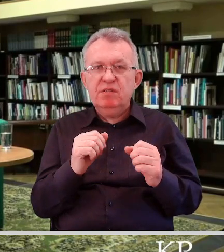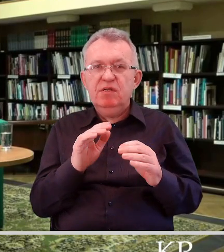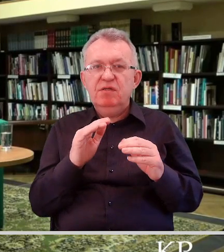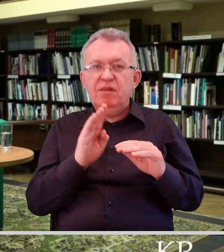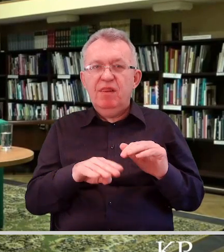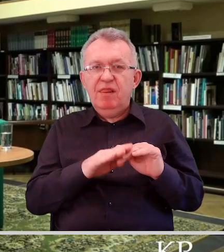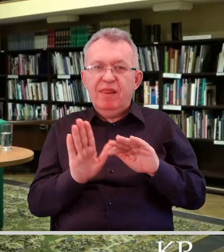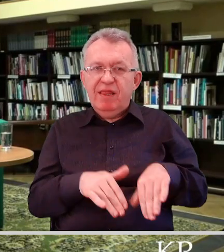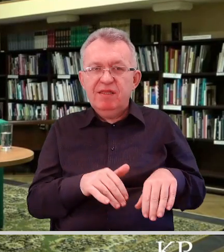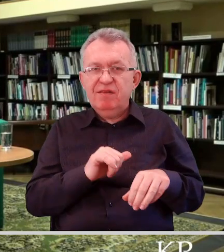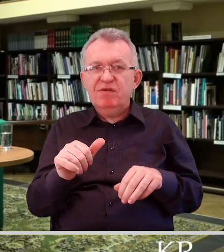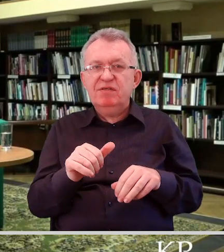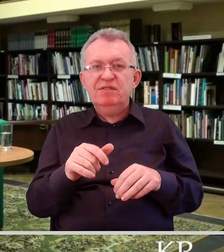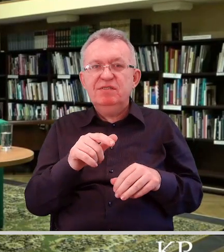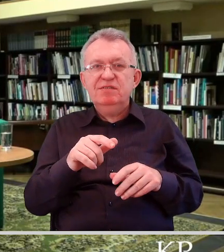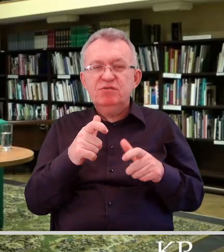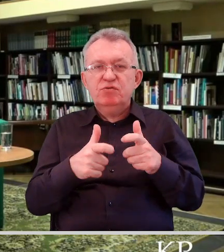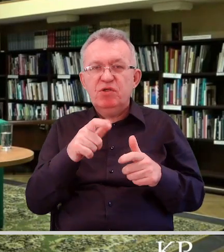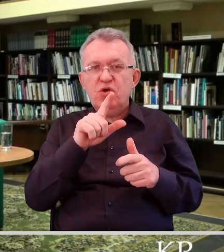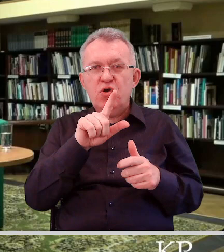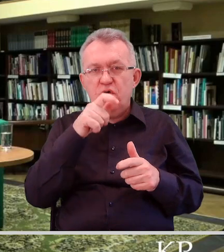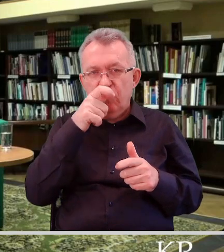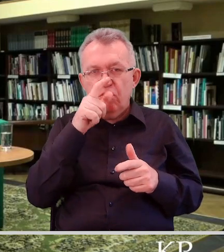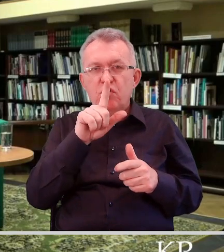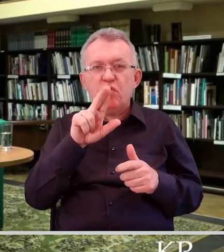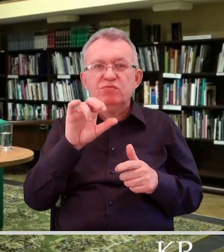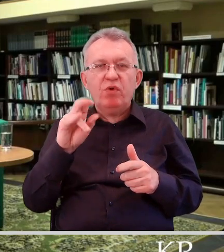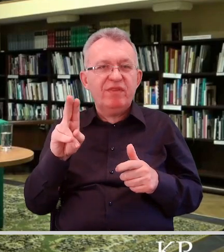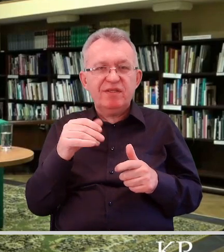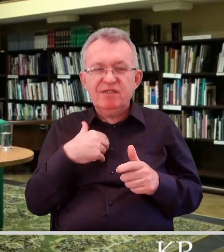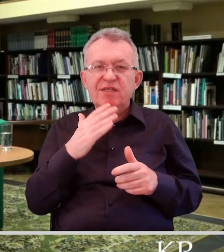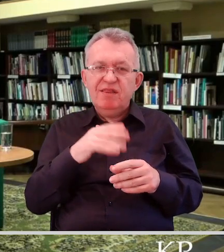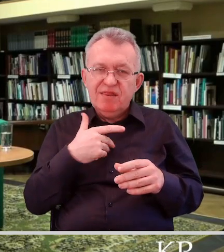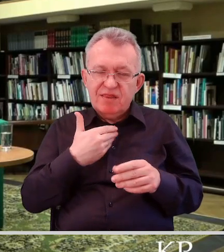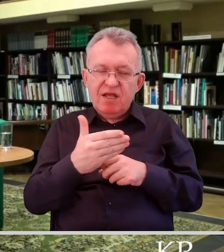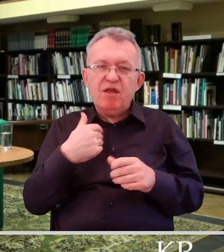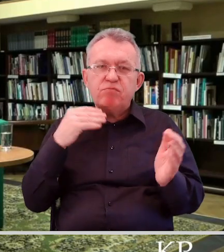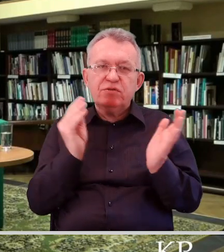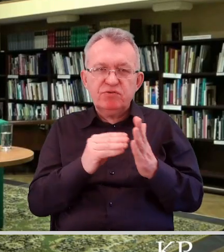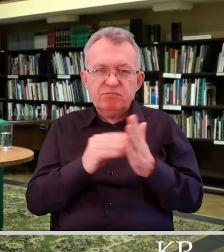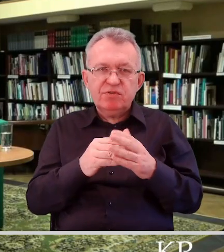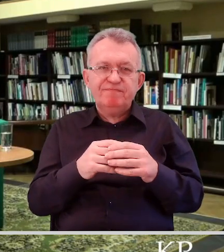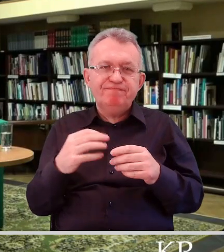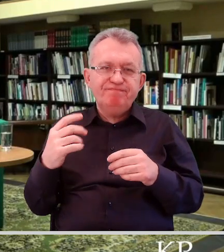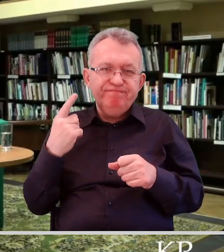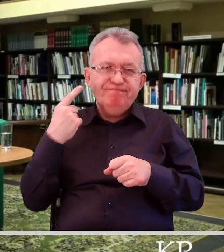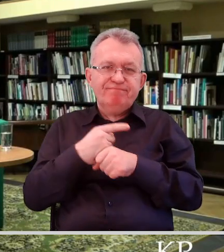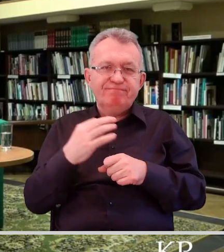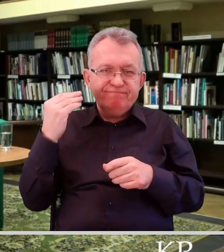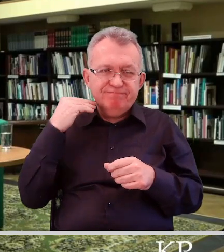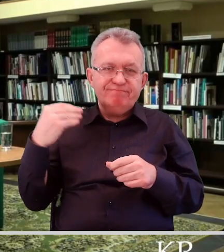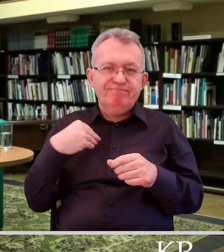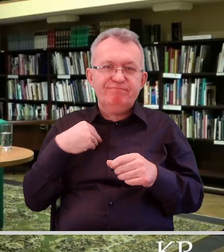popuścić, zostać rozbójniczkami. Że nam tutaj potrzeba jeszcze wciąż jakiegoś impulsu do tego, żebyśmy